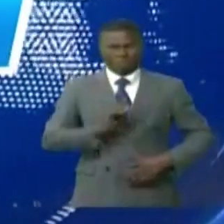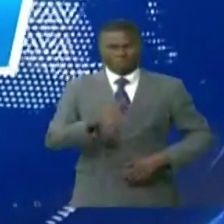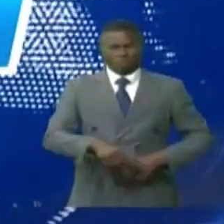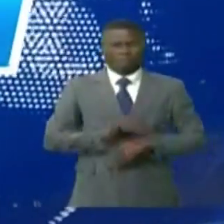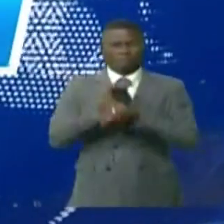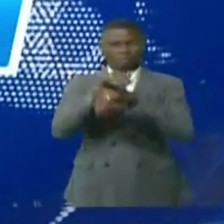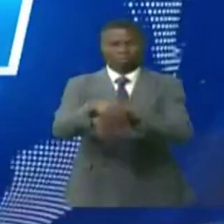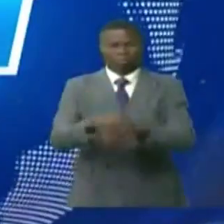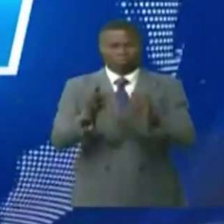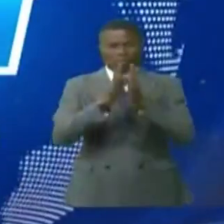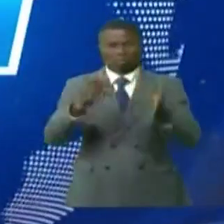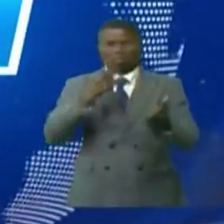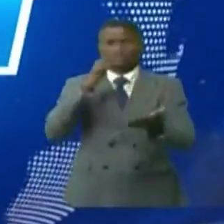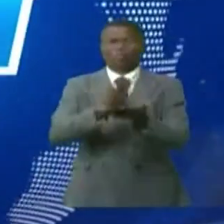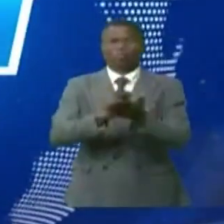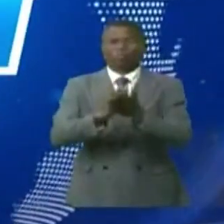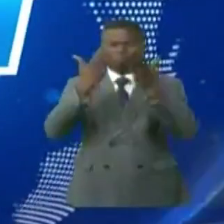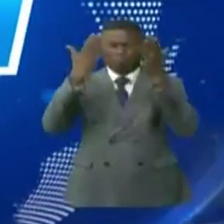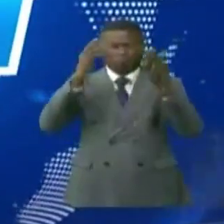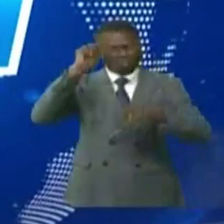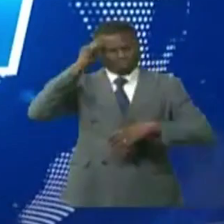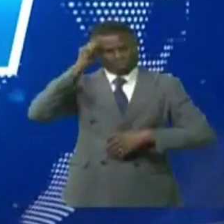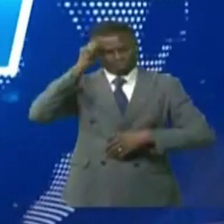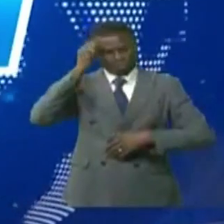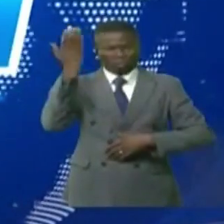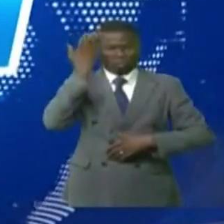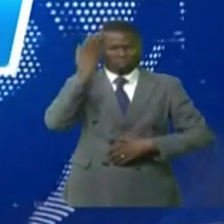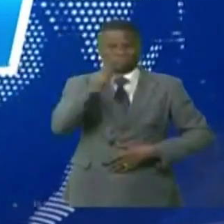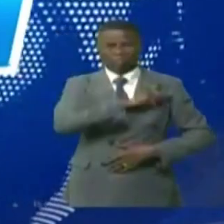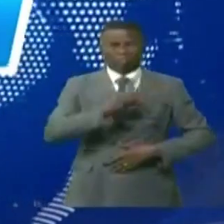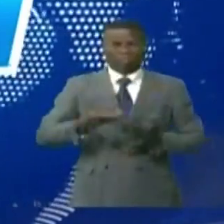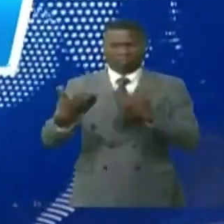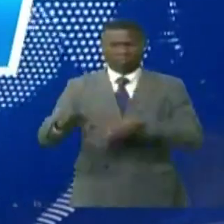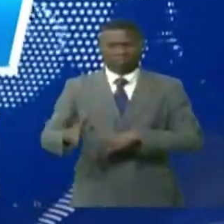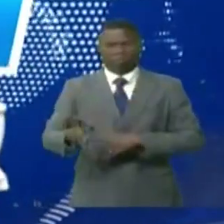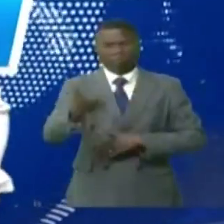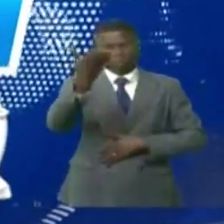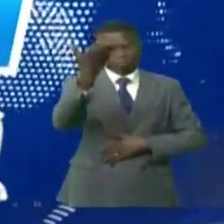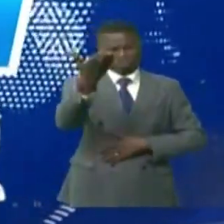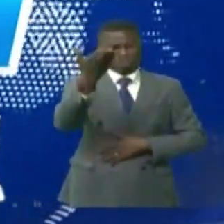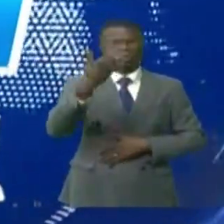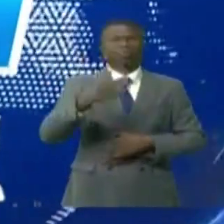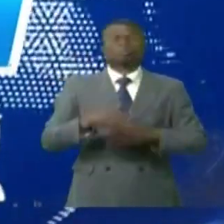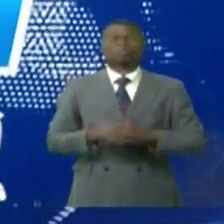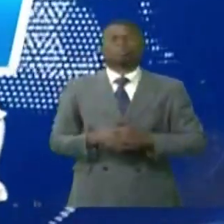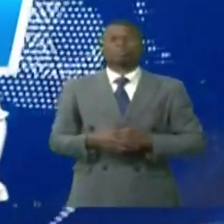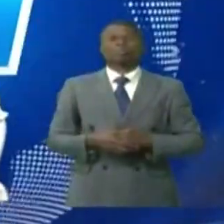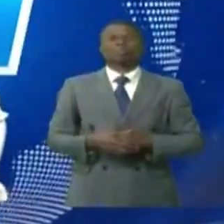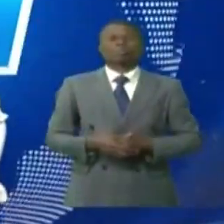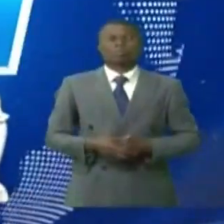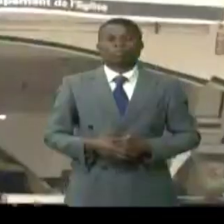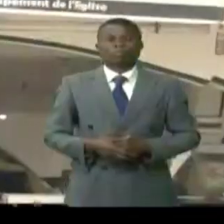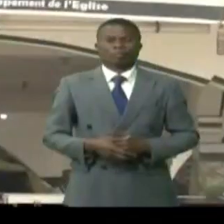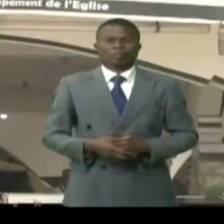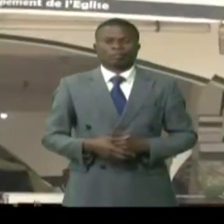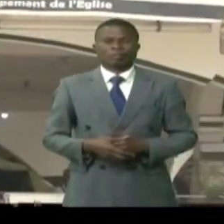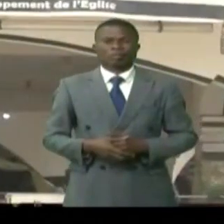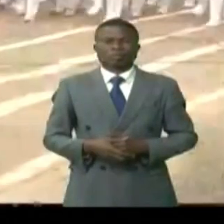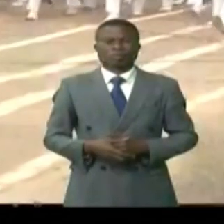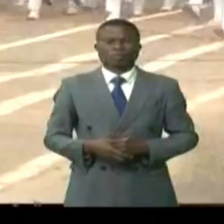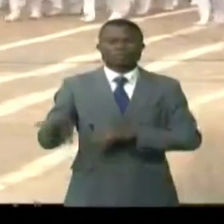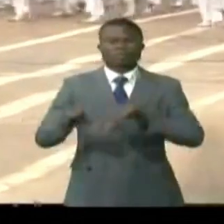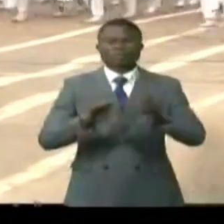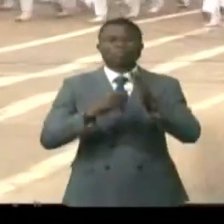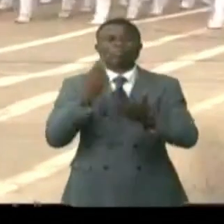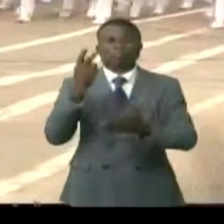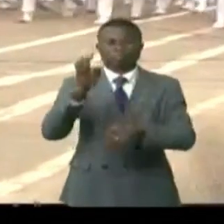pris part à un culte d'action de grâce en mémoire de Simon Kimbangu. Iverson Kabwaba, Teti Samba ont signé ce reportage. Un double